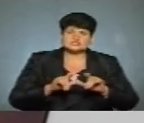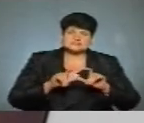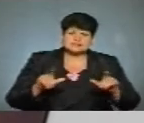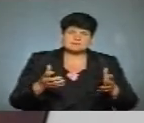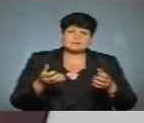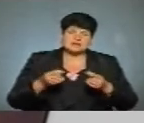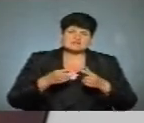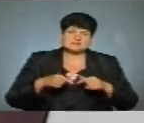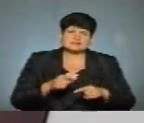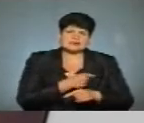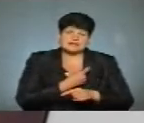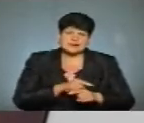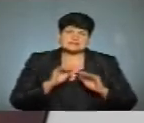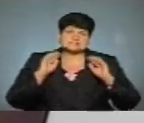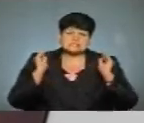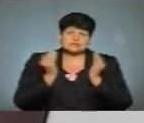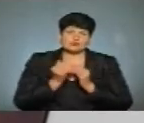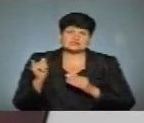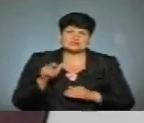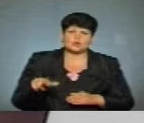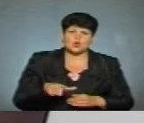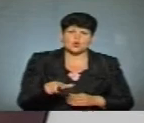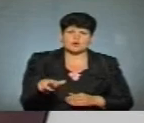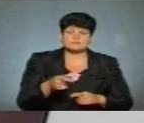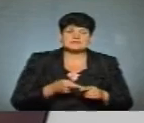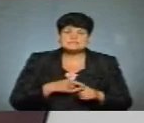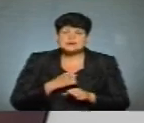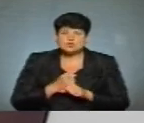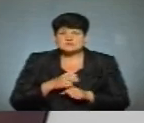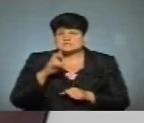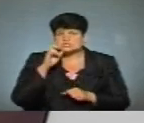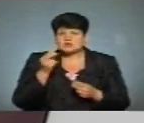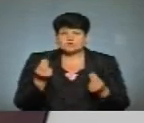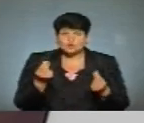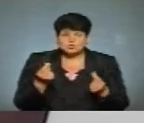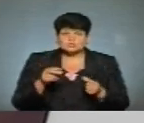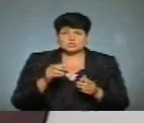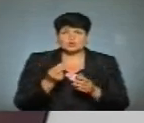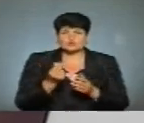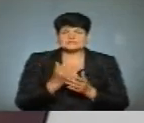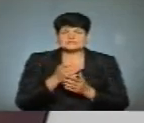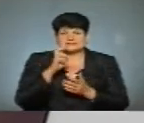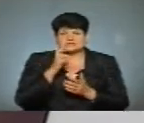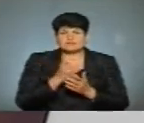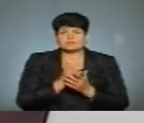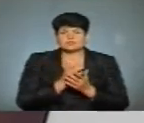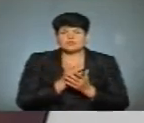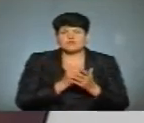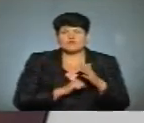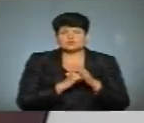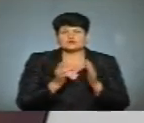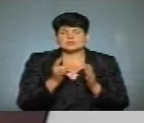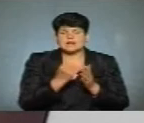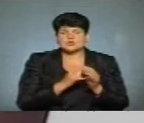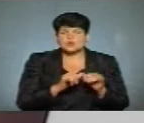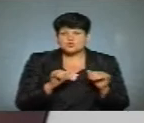приймальні відділення лікарень, стадіони і дороги. Це роблять за державні кошти, кошти Державного фонду регіонального розвитку, а також за кошти з